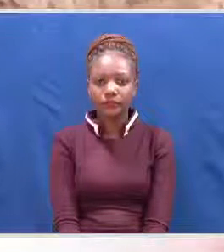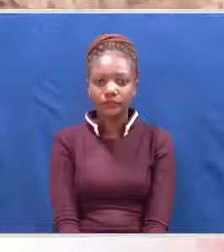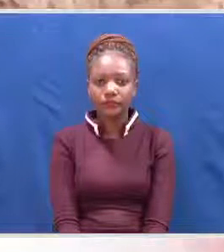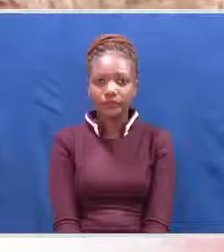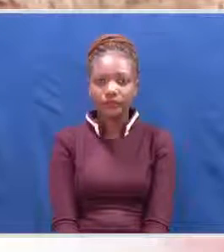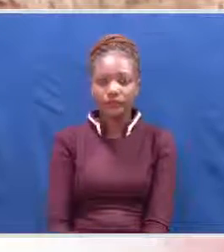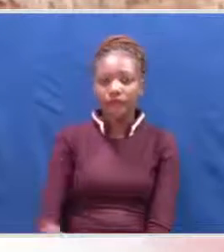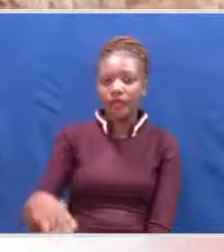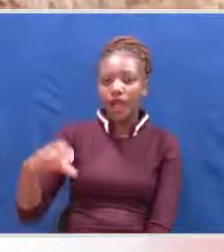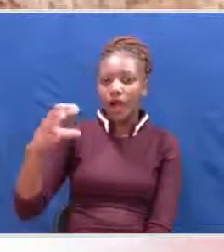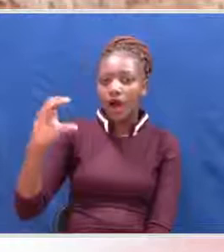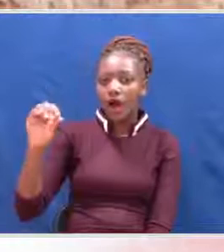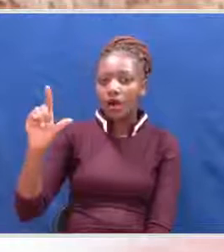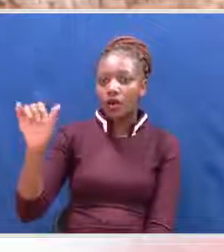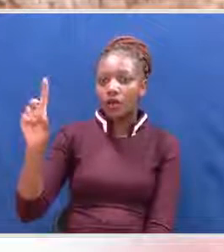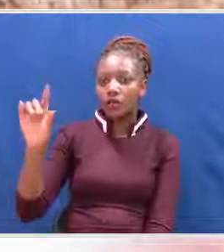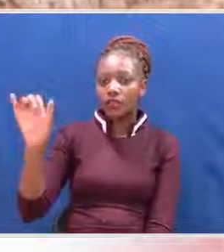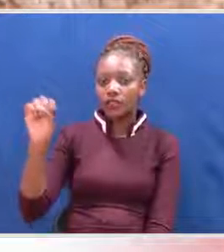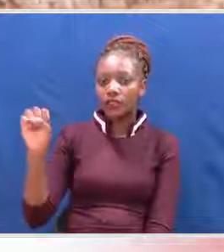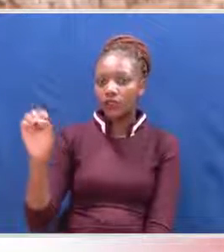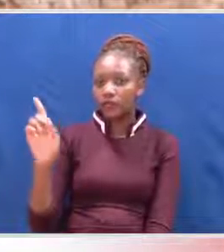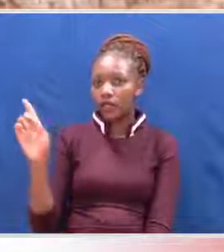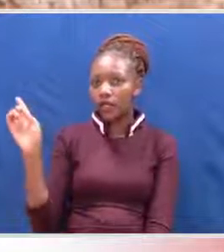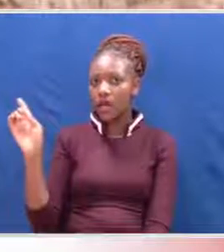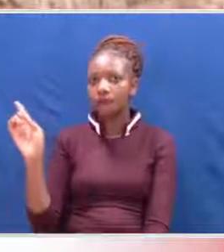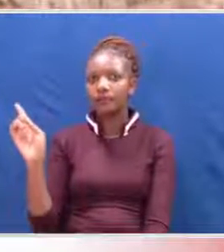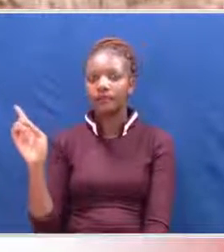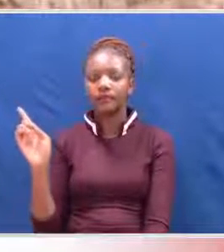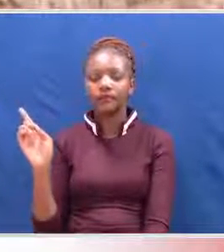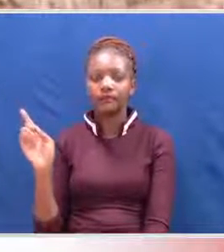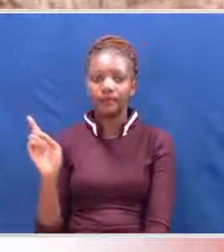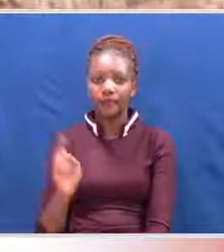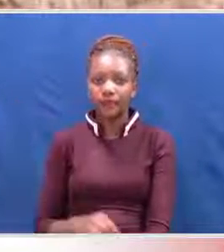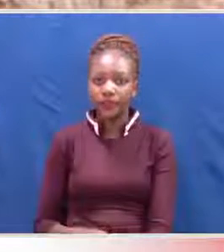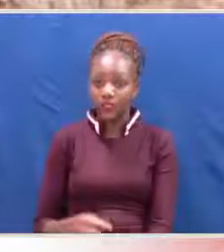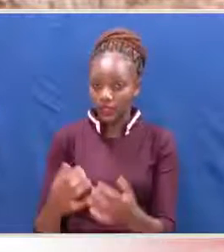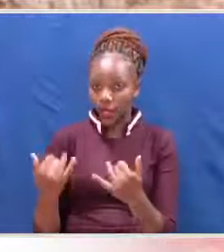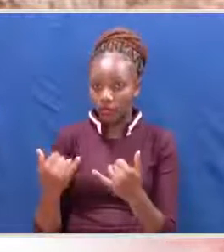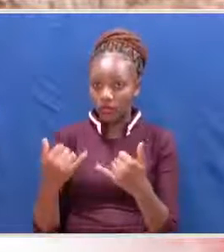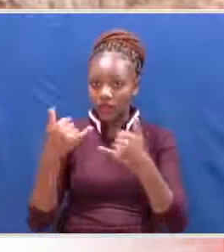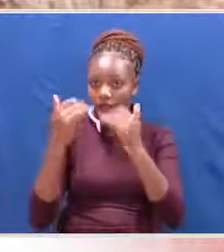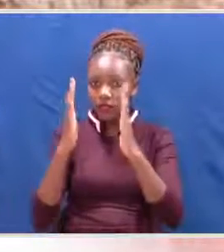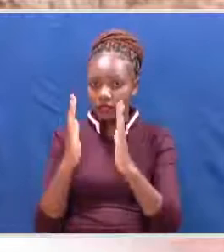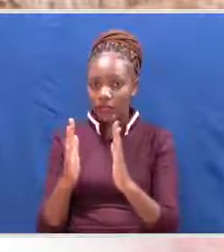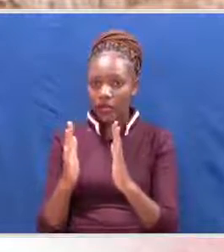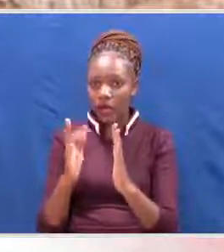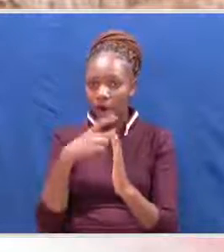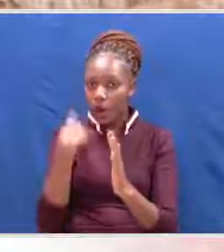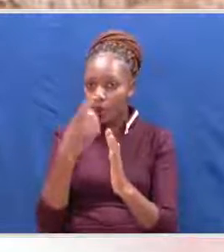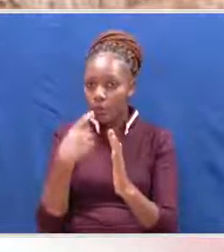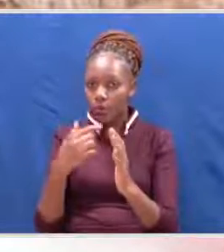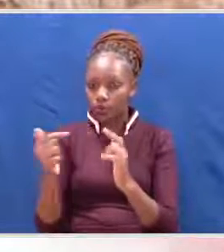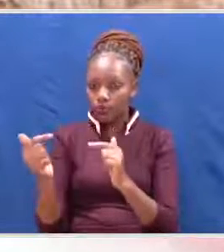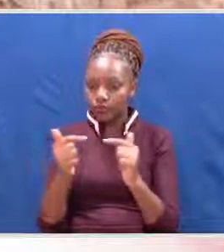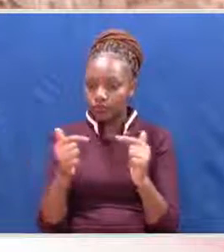Collins Okumu, now with Poster Rangers, is the Thicker United centre-back who vied for the ball with Ochieng in